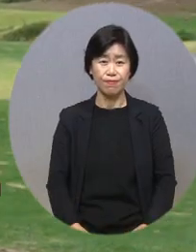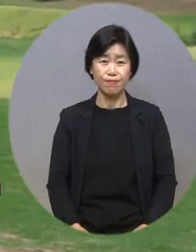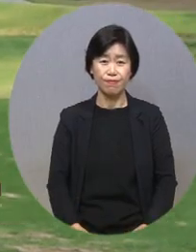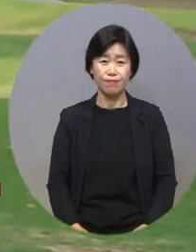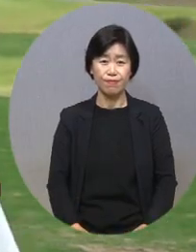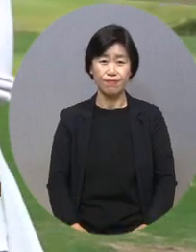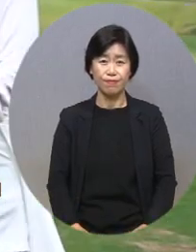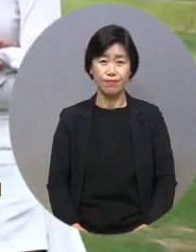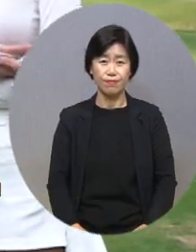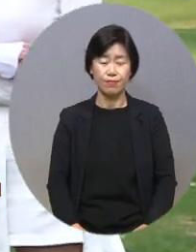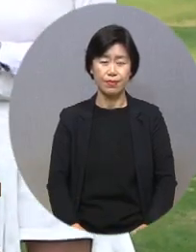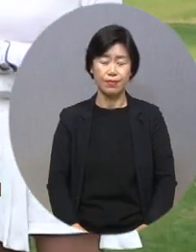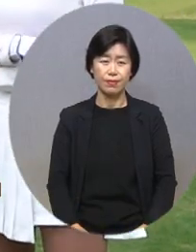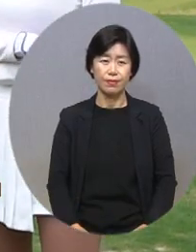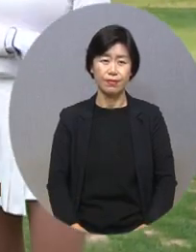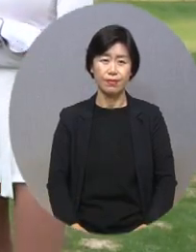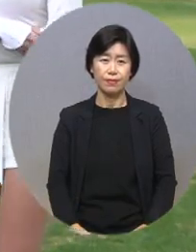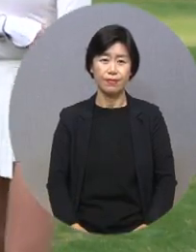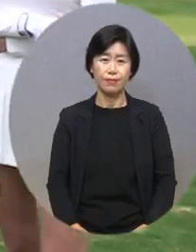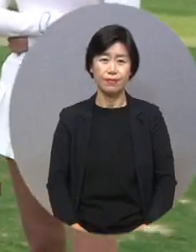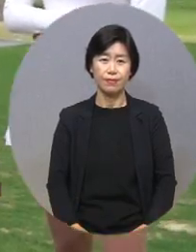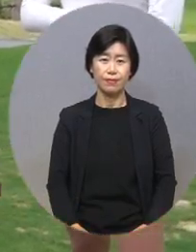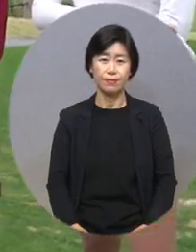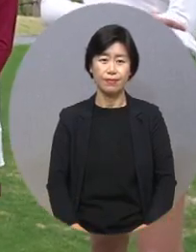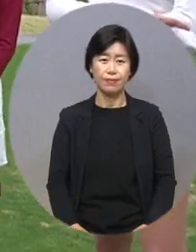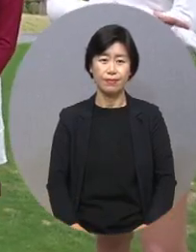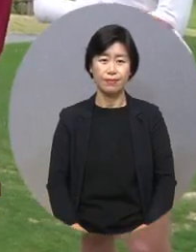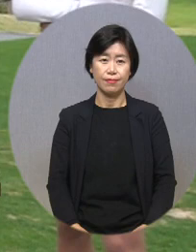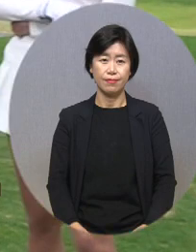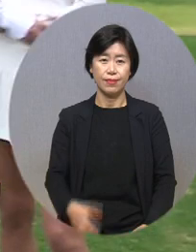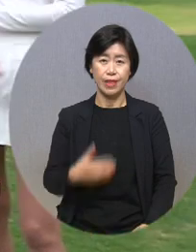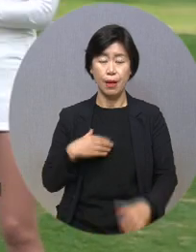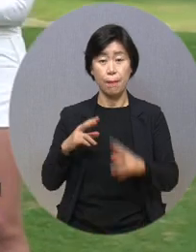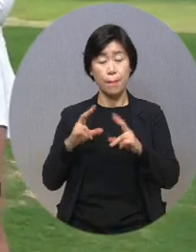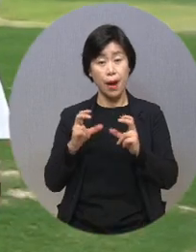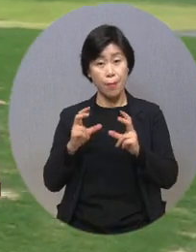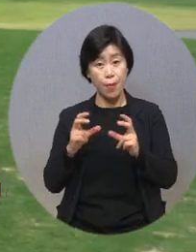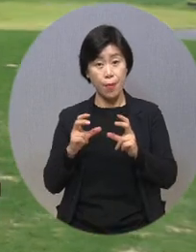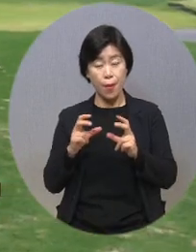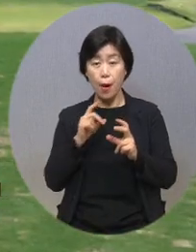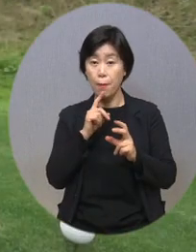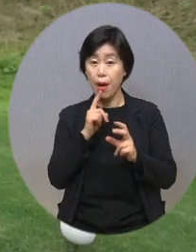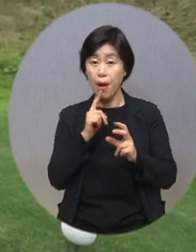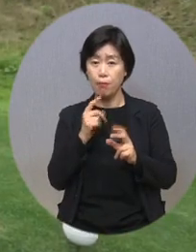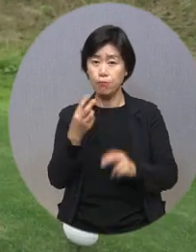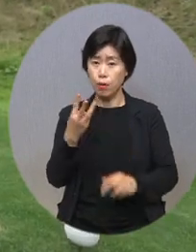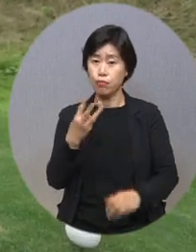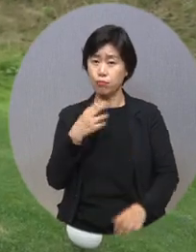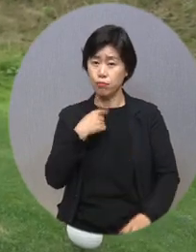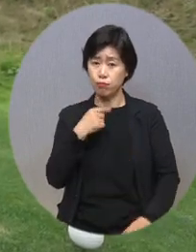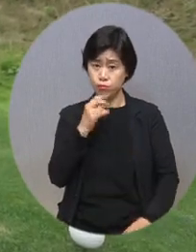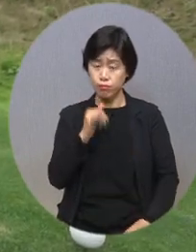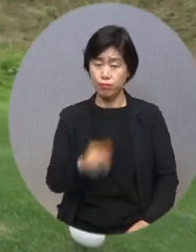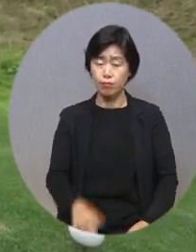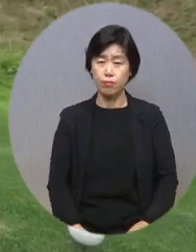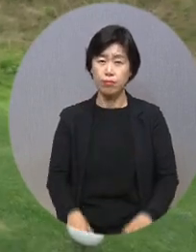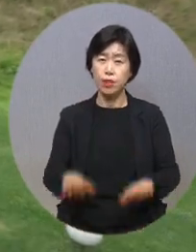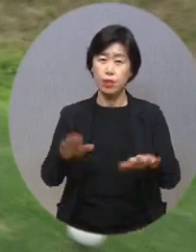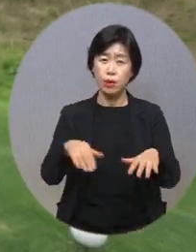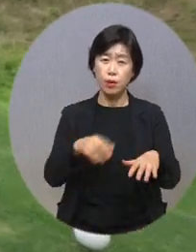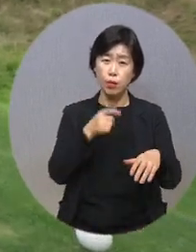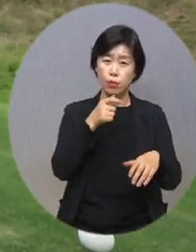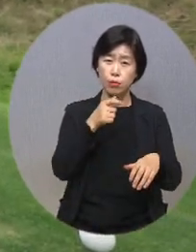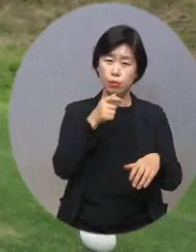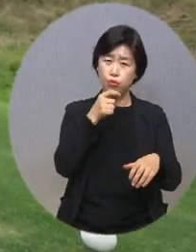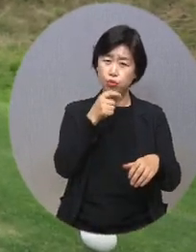그래? 나 진짜 진짜 뻥을 좀 속이 뒤틀릴 것 같아. 아까 진짜로. 나 마이볼 세 번 했는데. 그러니까. 그냥 물이랑 설탕 물이야?